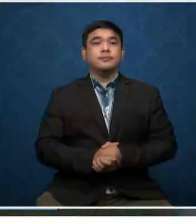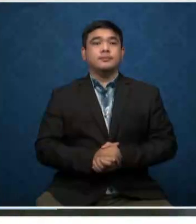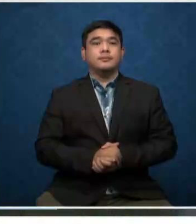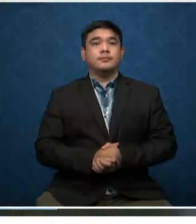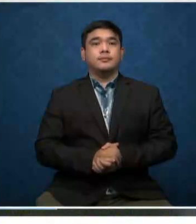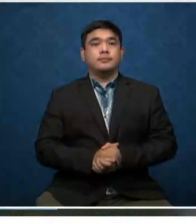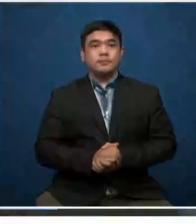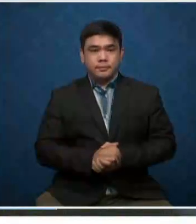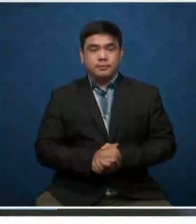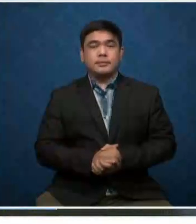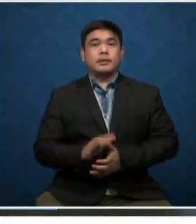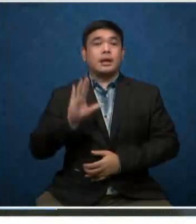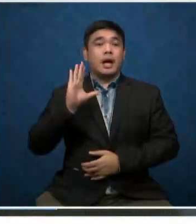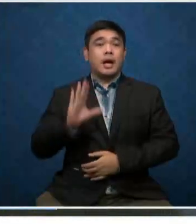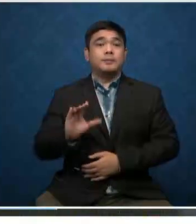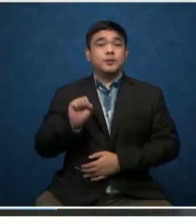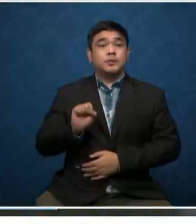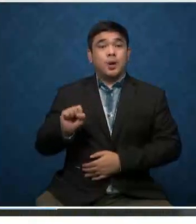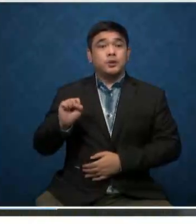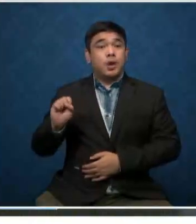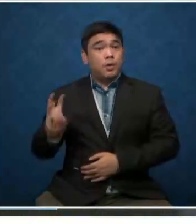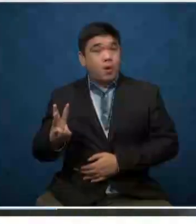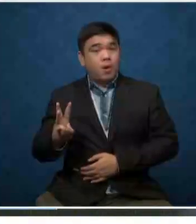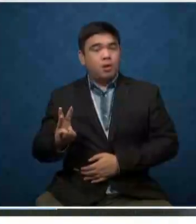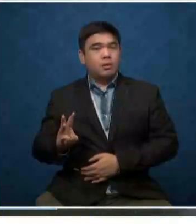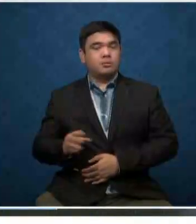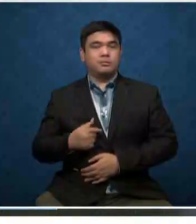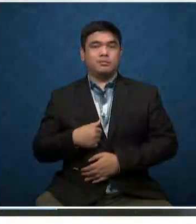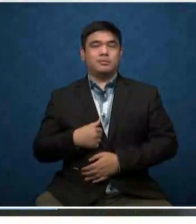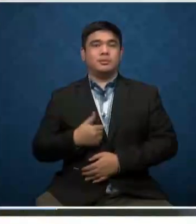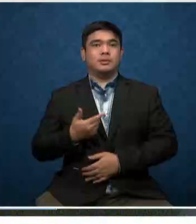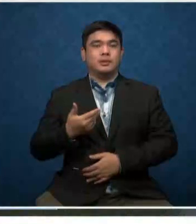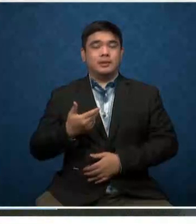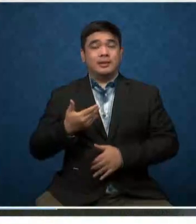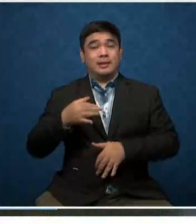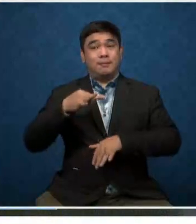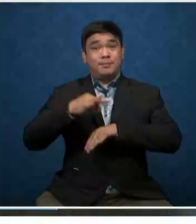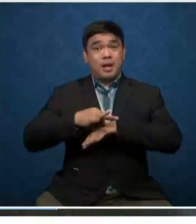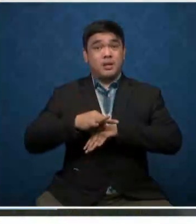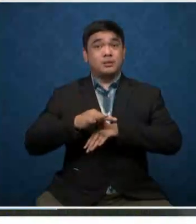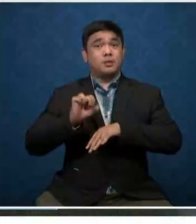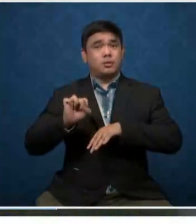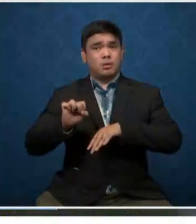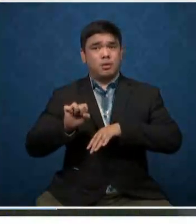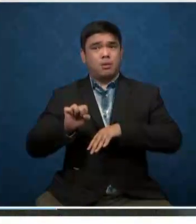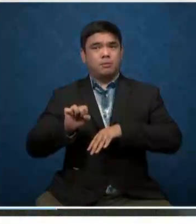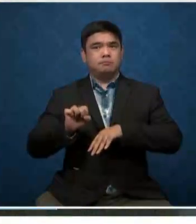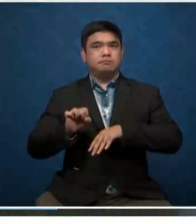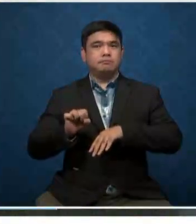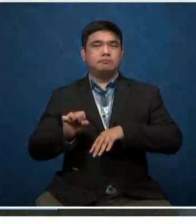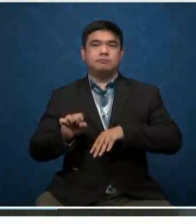เป็นข้อห้ามไม่ให้ส.สหรือสว.ใช้สถานะหรือตำรวจตำแหน่งทางการเป็นพ.ศและสว